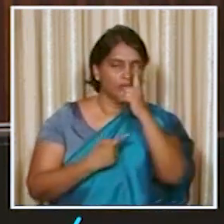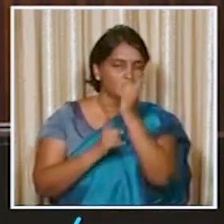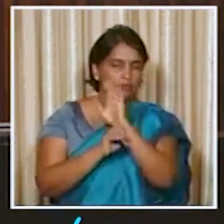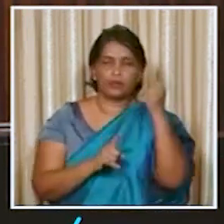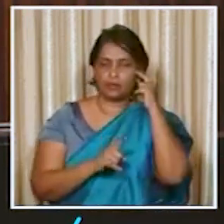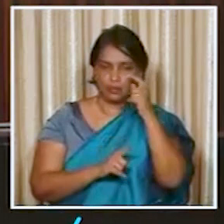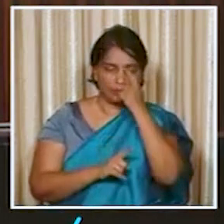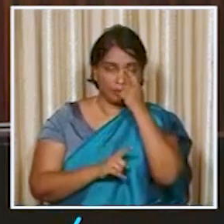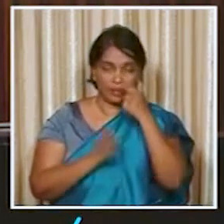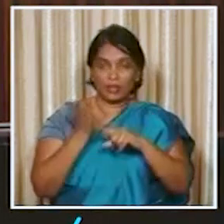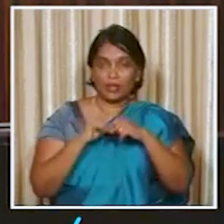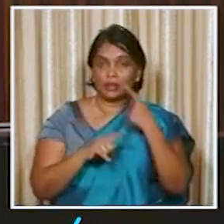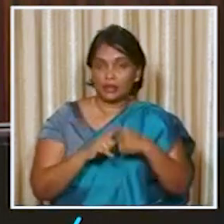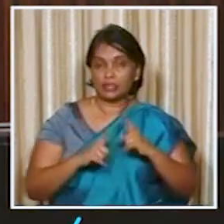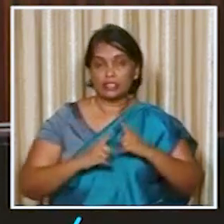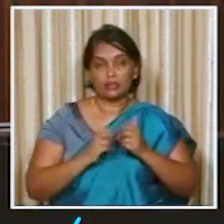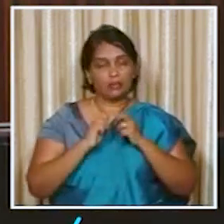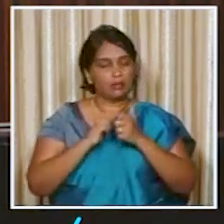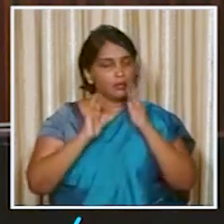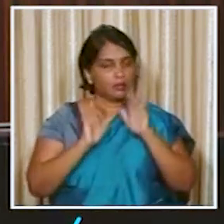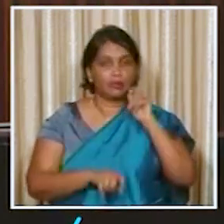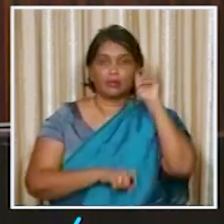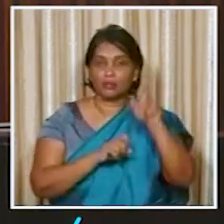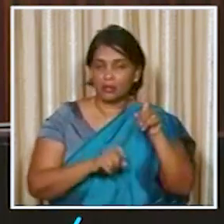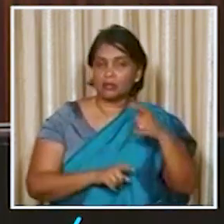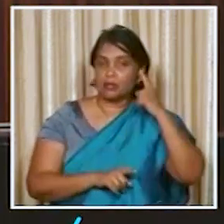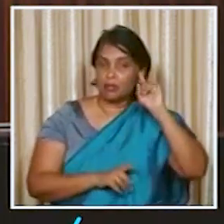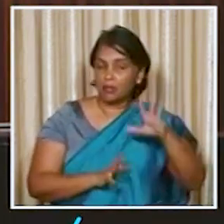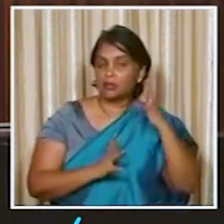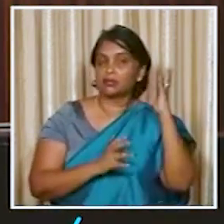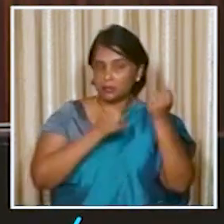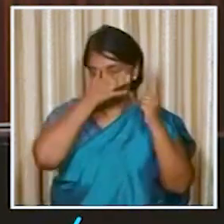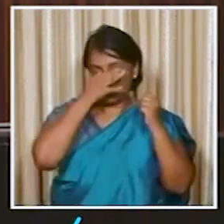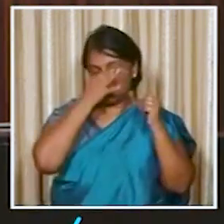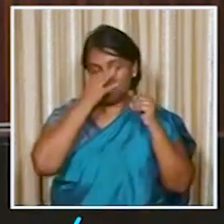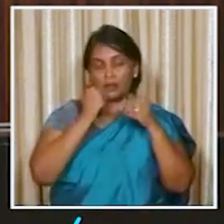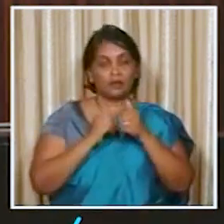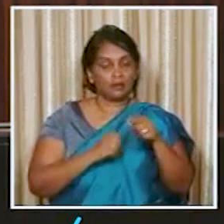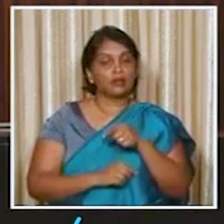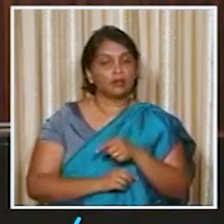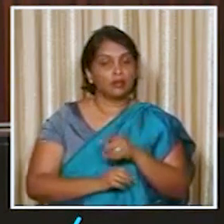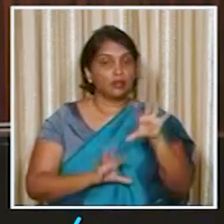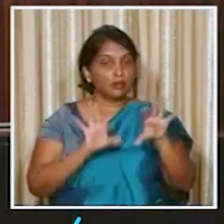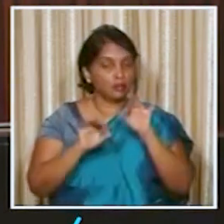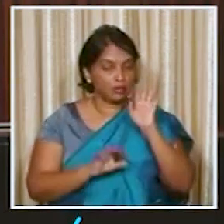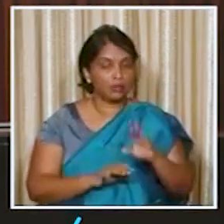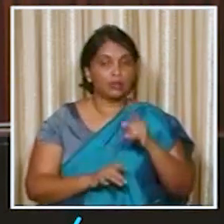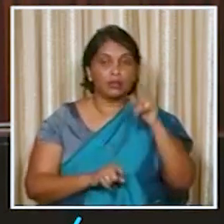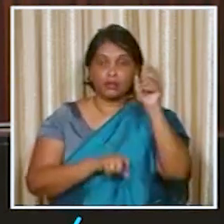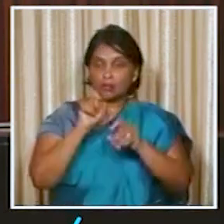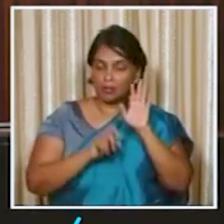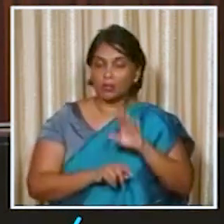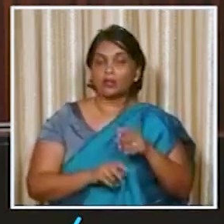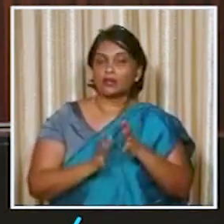හේතුව බදුබරින් හා ජීවනබරින් පිහිටා විඳින පුරවැසියන්ගේ අභිලාෂ මුදුන් පැමිණවීම සඳහා තෝරාපත් කරගත් නියෝජිතයන්